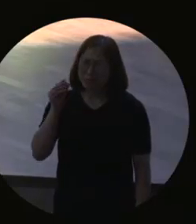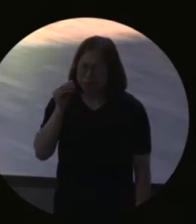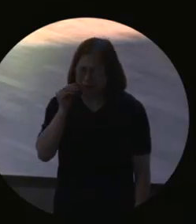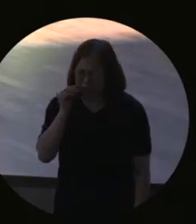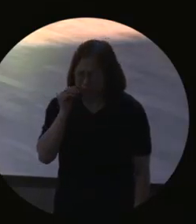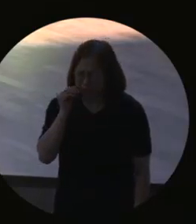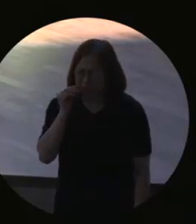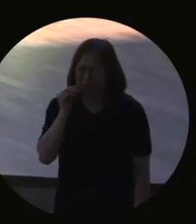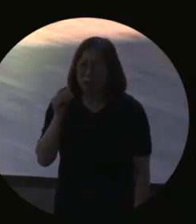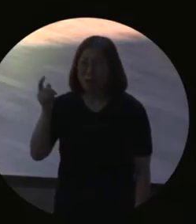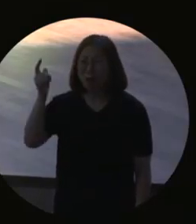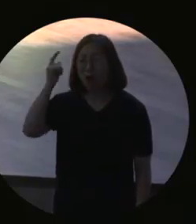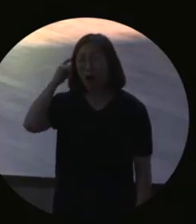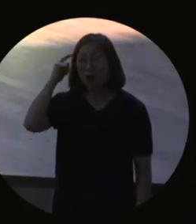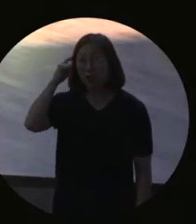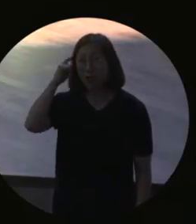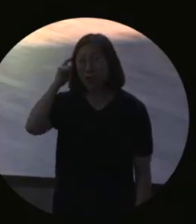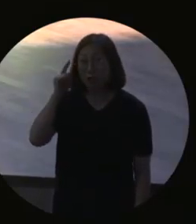제발 왜